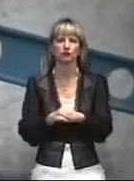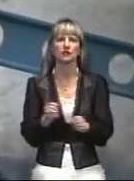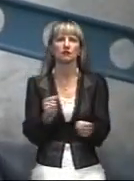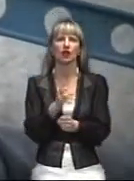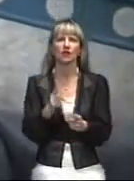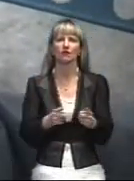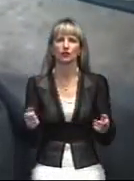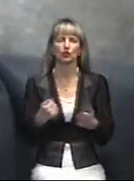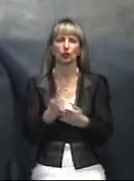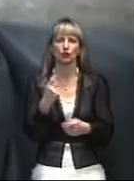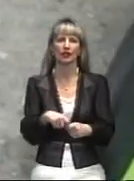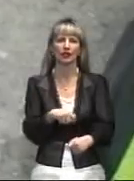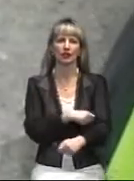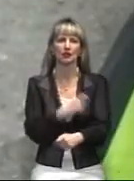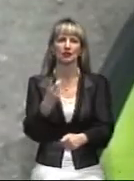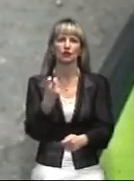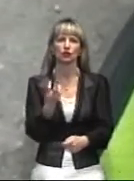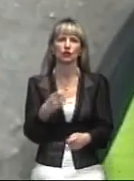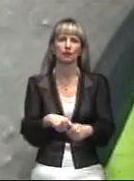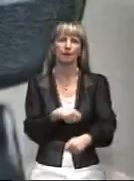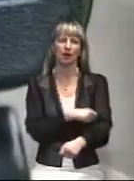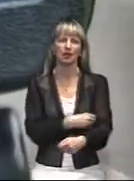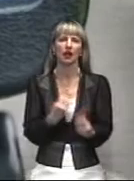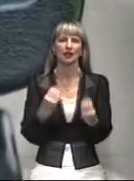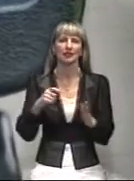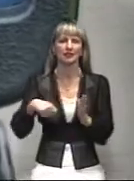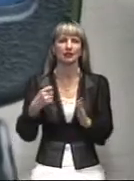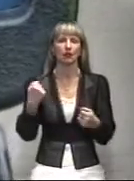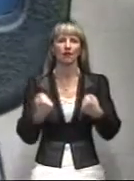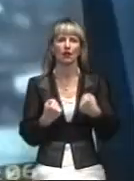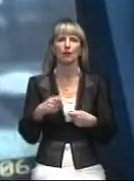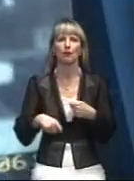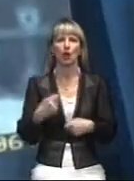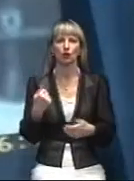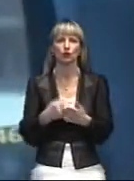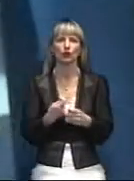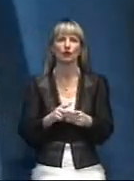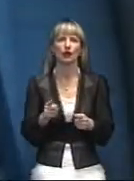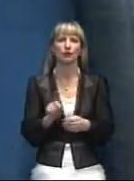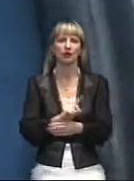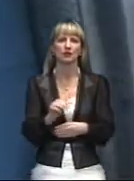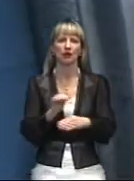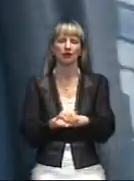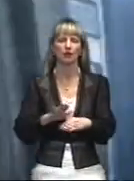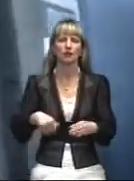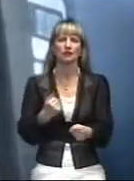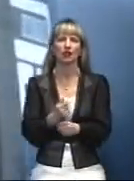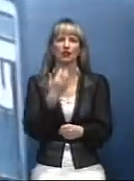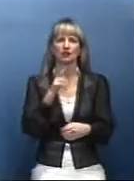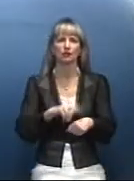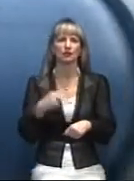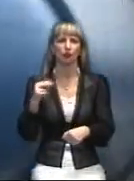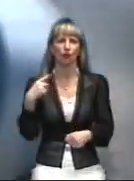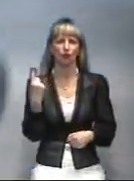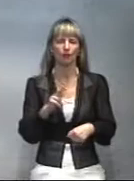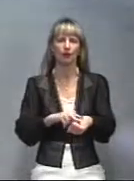до кілометра. З 200-300 метрів робить якісний знімок автомобіля-порушника. До того, як цей пристрій з'явився, після створення Нацполіції в Запорізькій